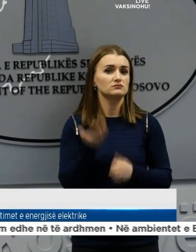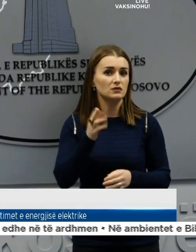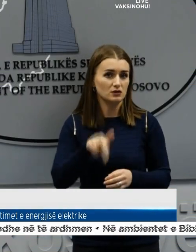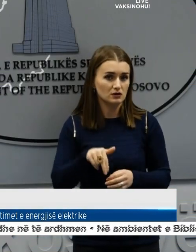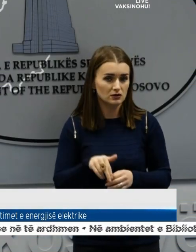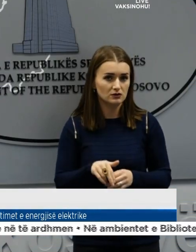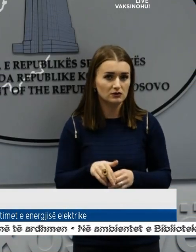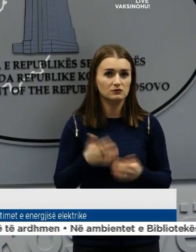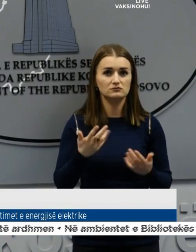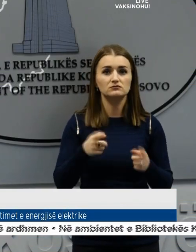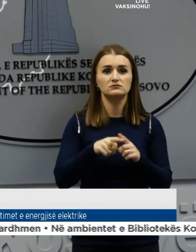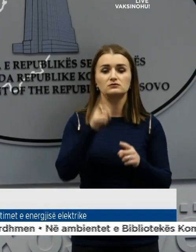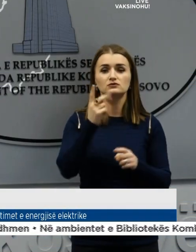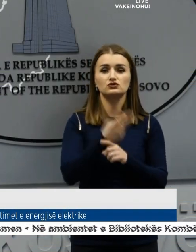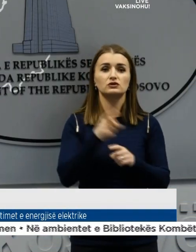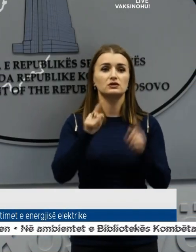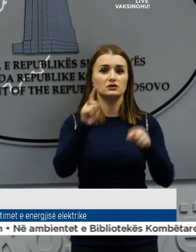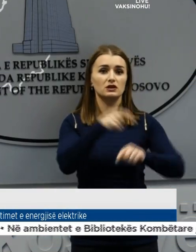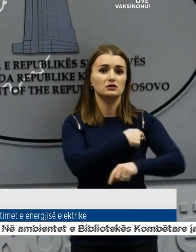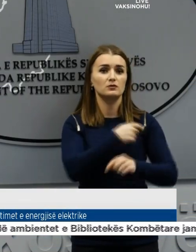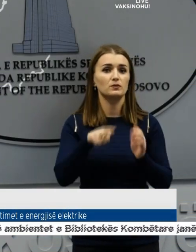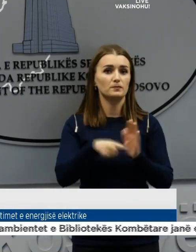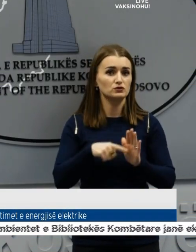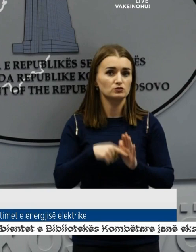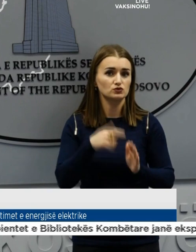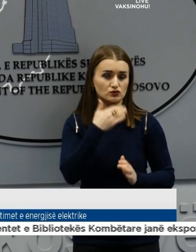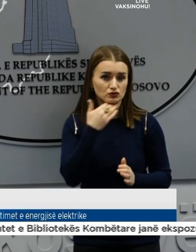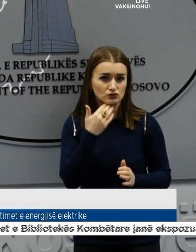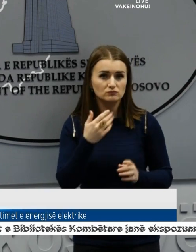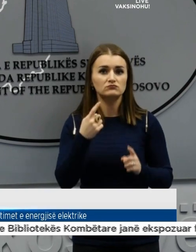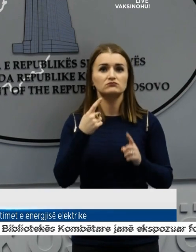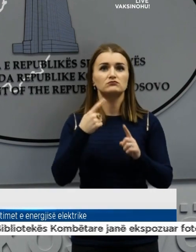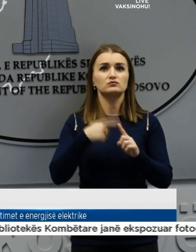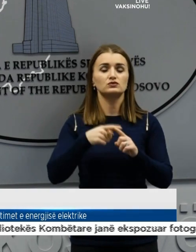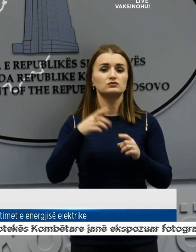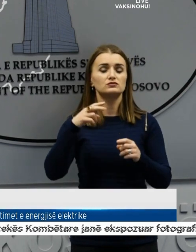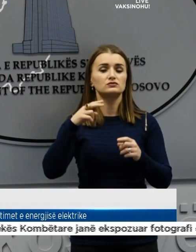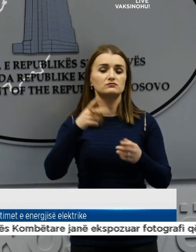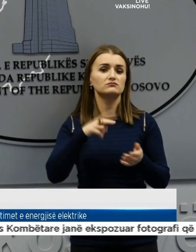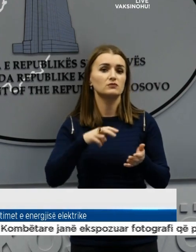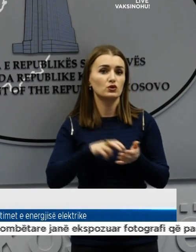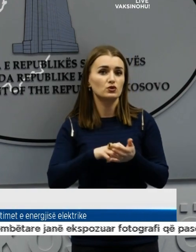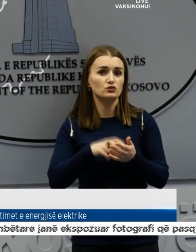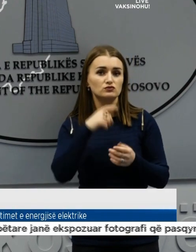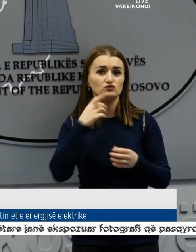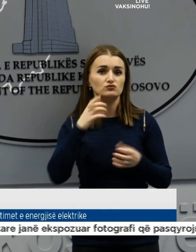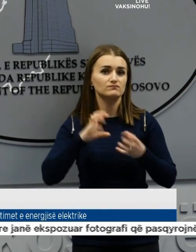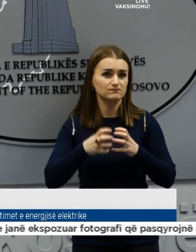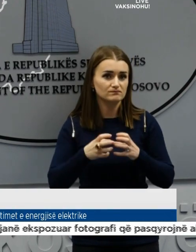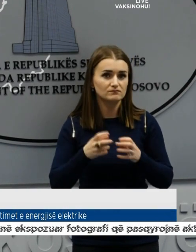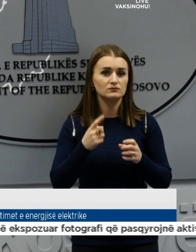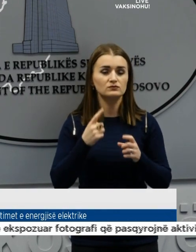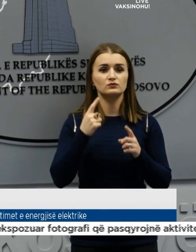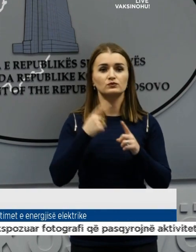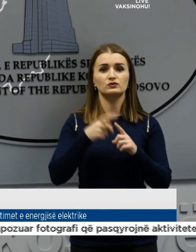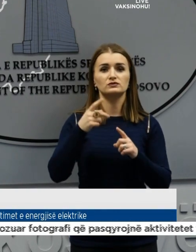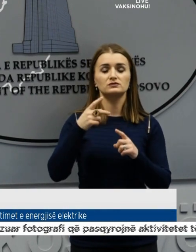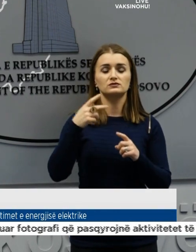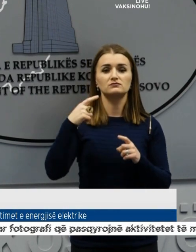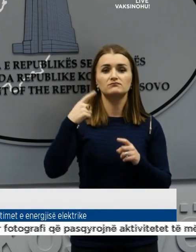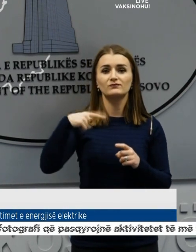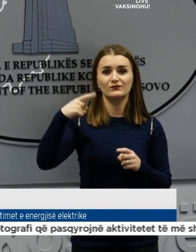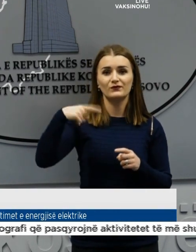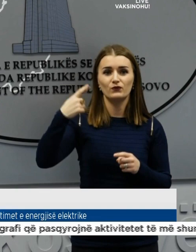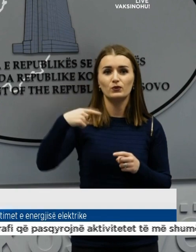në 0, rjetet energjetike janë të mbinga kuara, prodhimi energjisë me erë ka rënë për shkak të uljes së shpejtësisë së